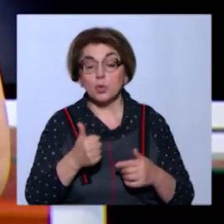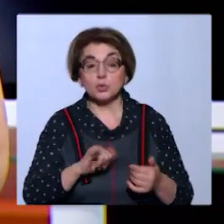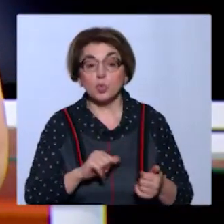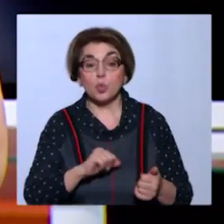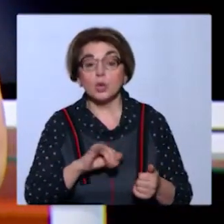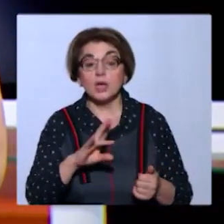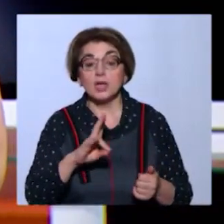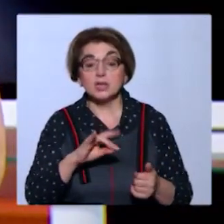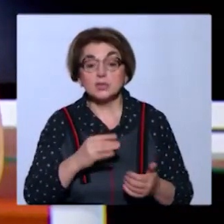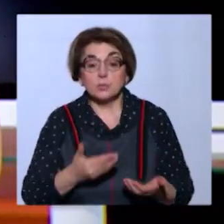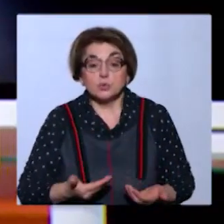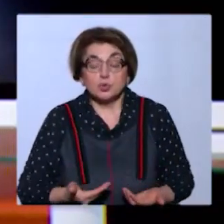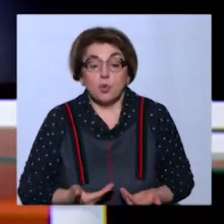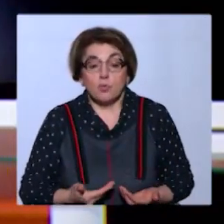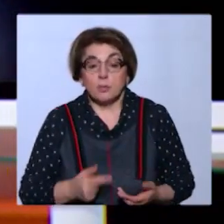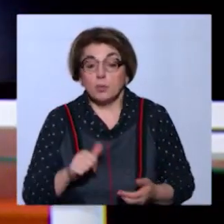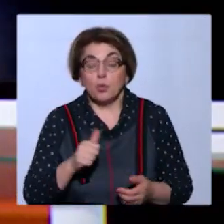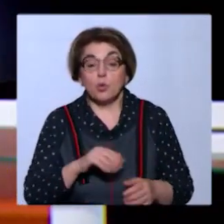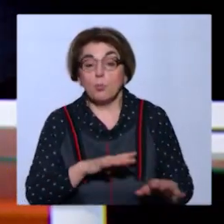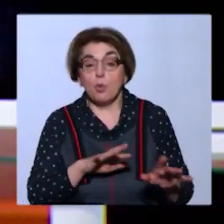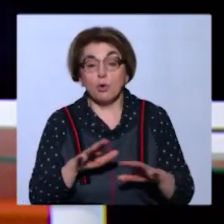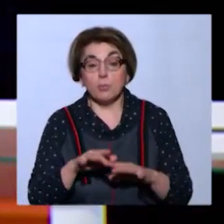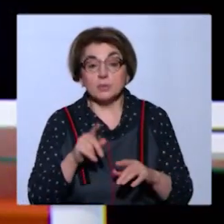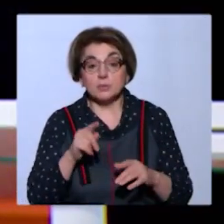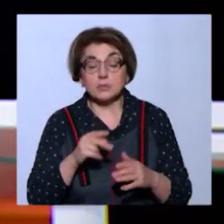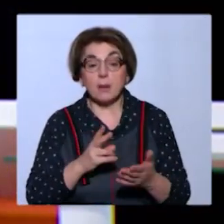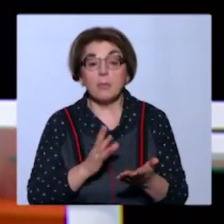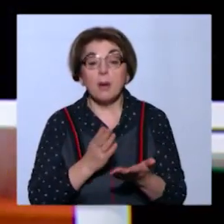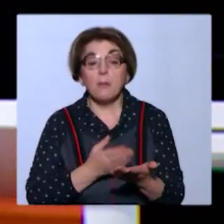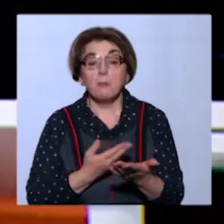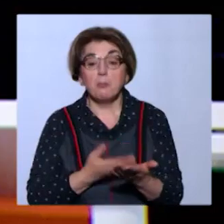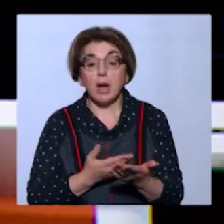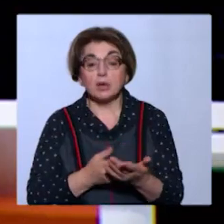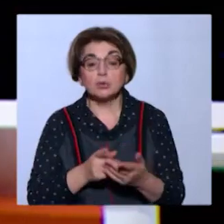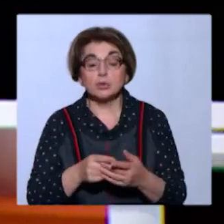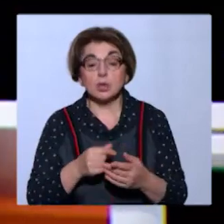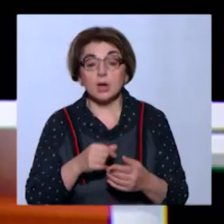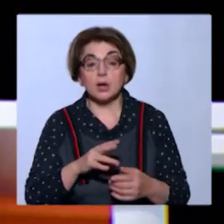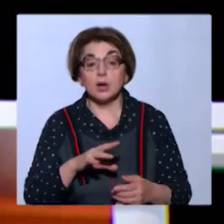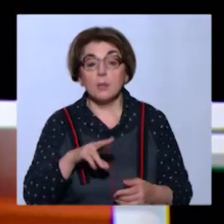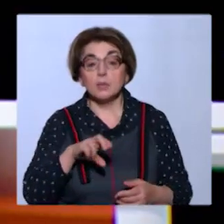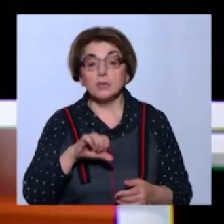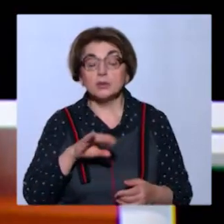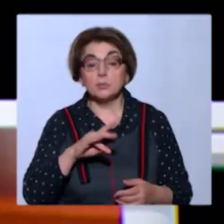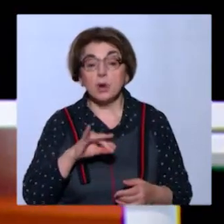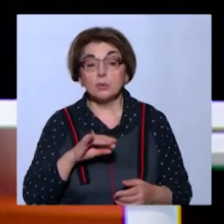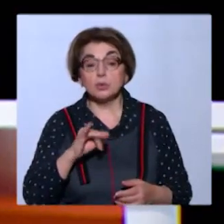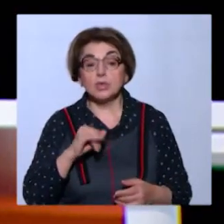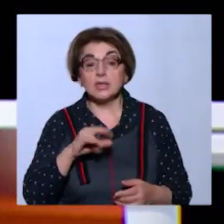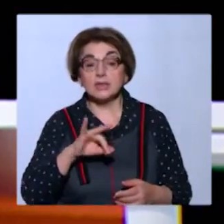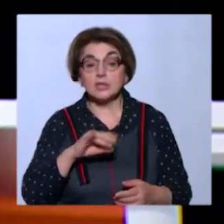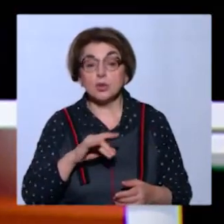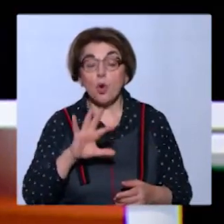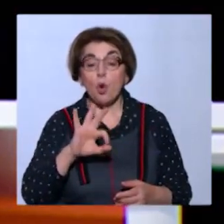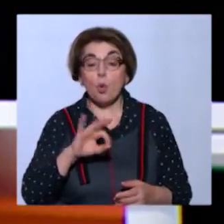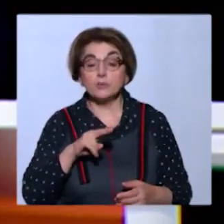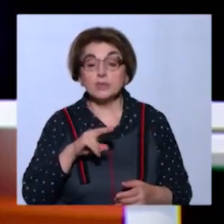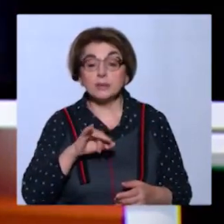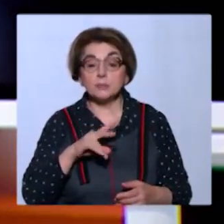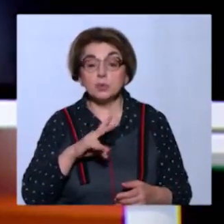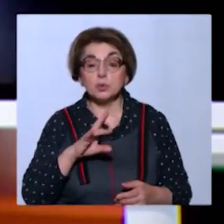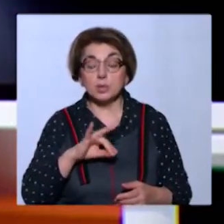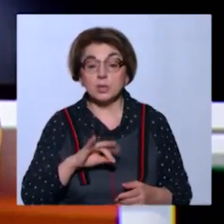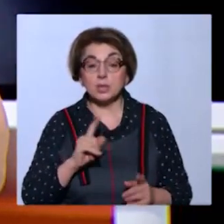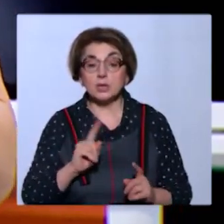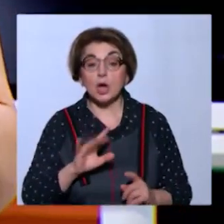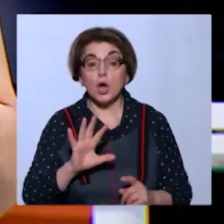ინტენსივობაშიც ცხოველქმედებს, ამ ფაქტორს ეწოდება ოპტიმალური ინტენსივობა, ანუ ოპტიმუმი. ესე იგი,